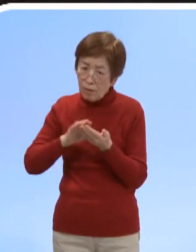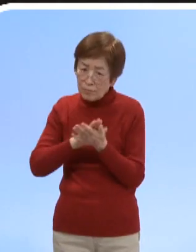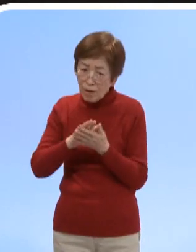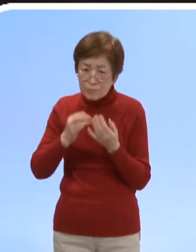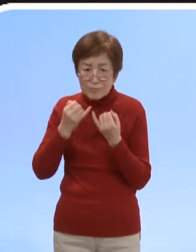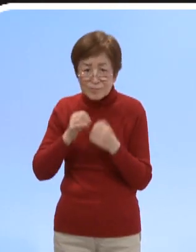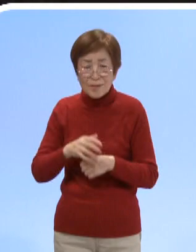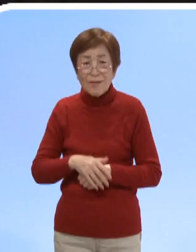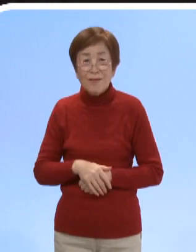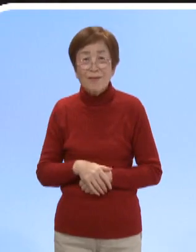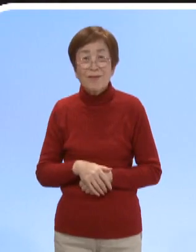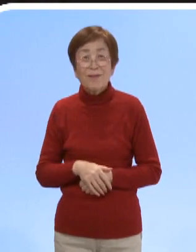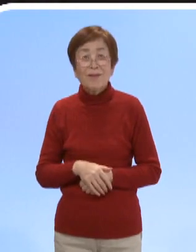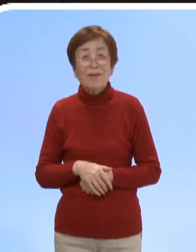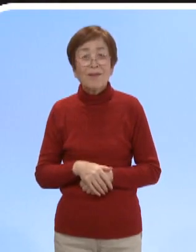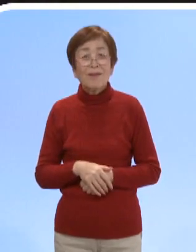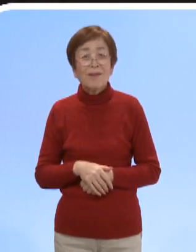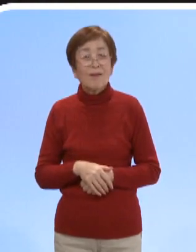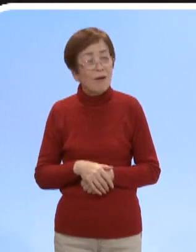ね。